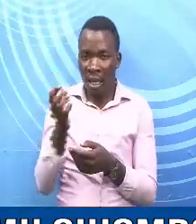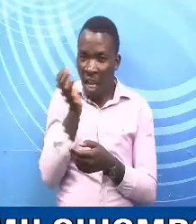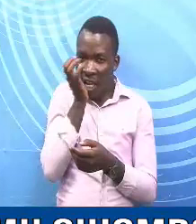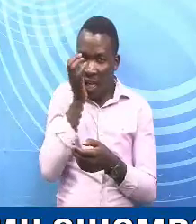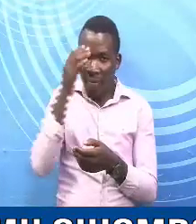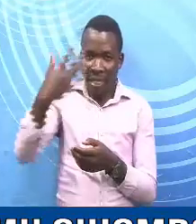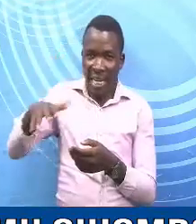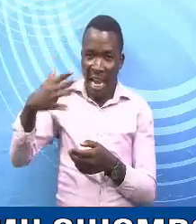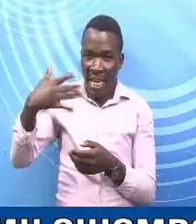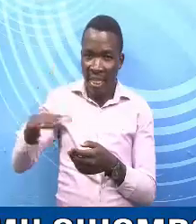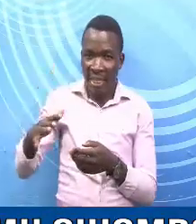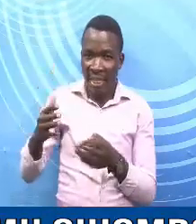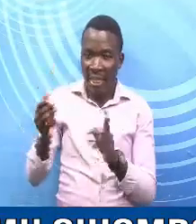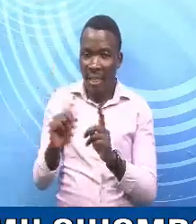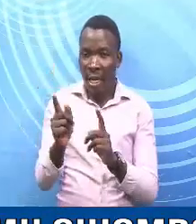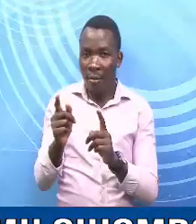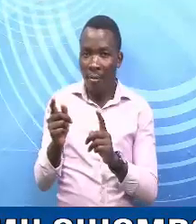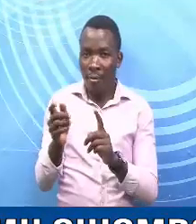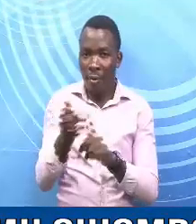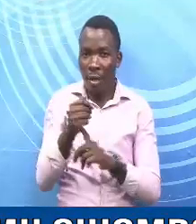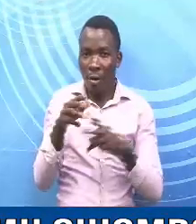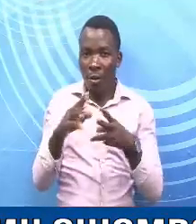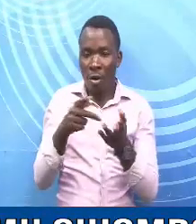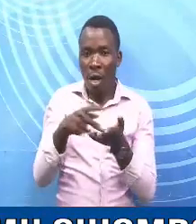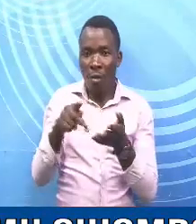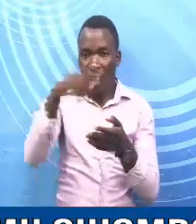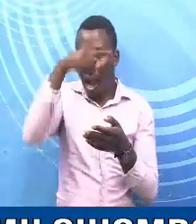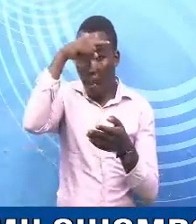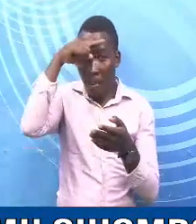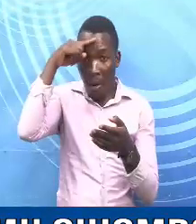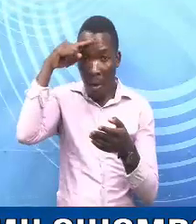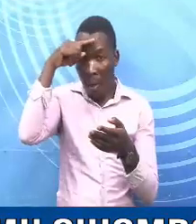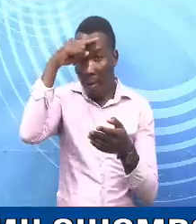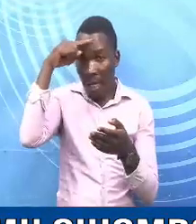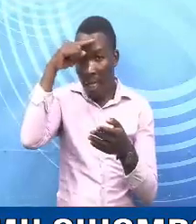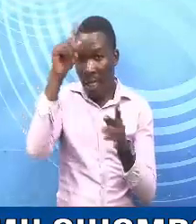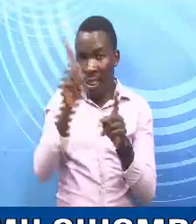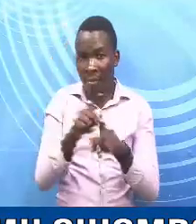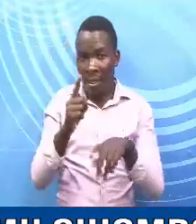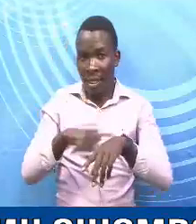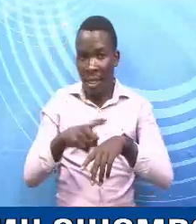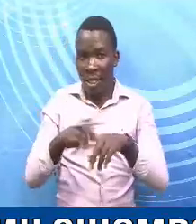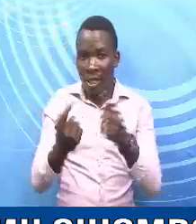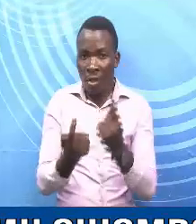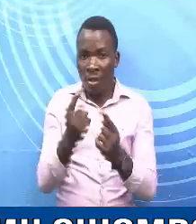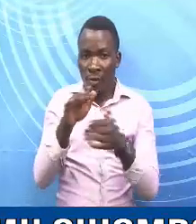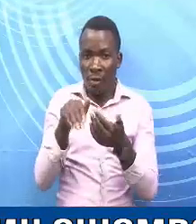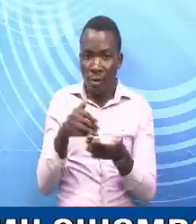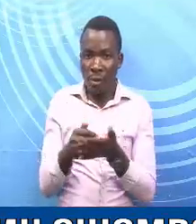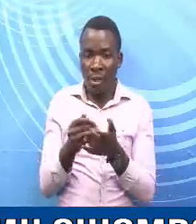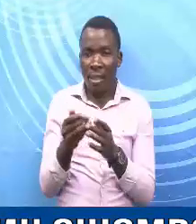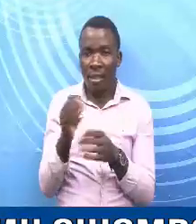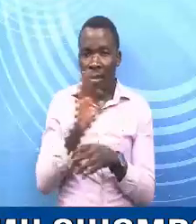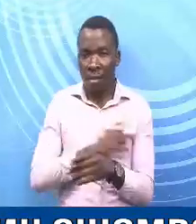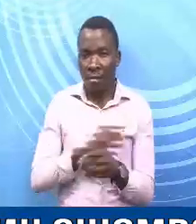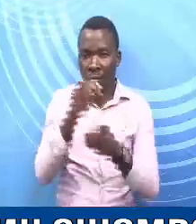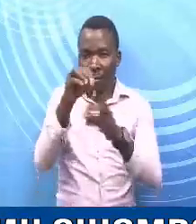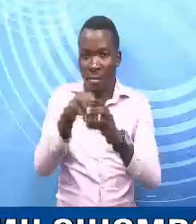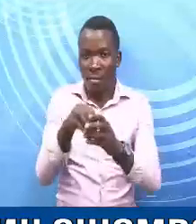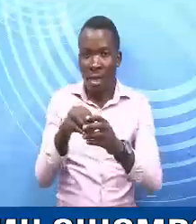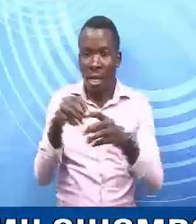kirahenda ntiyabona uko agura amakara n'akanya ko kubiteka byose rero yabyungukiramo. Ni mu gihe mu